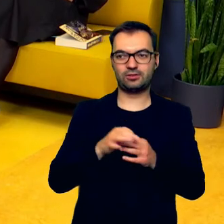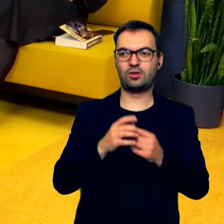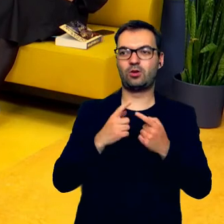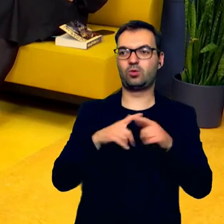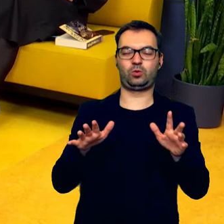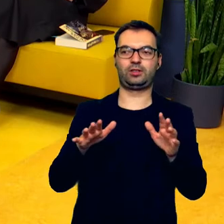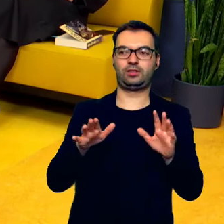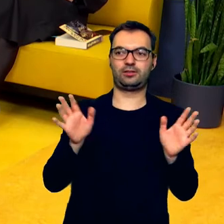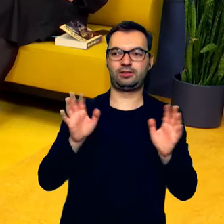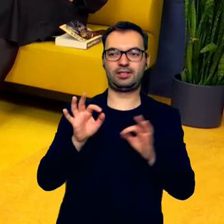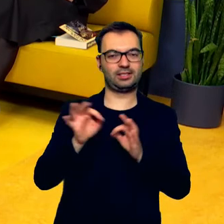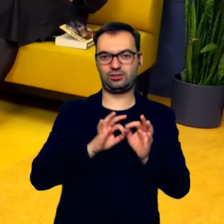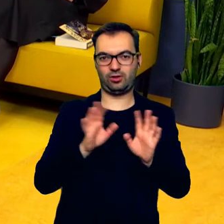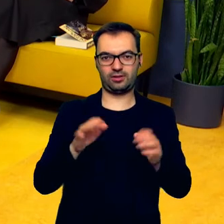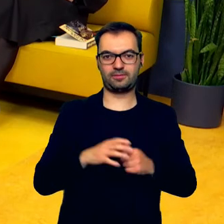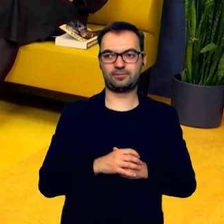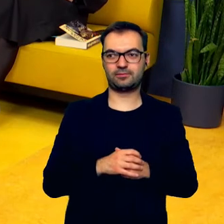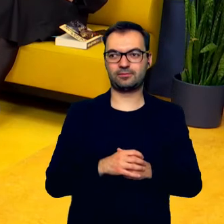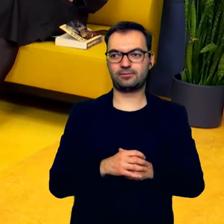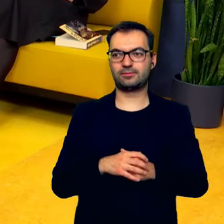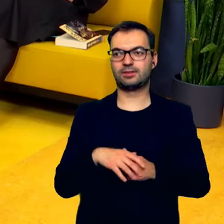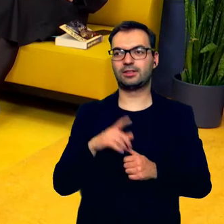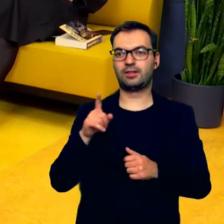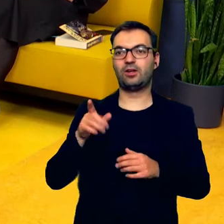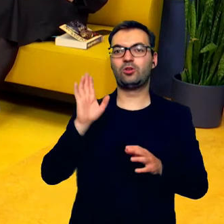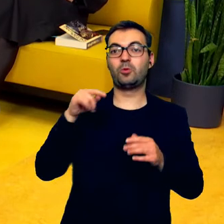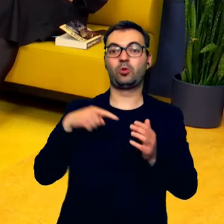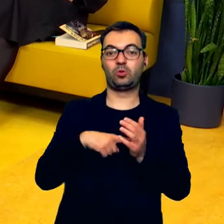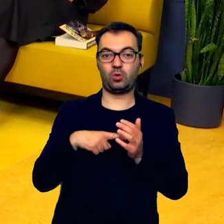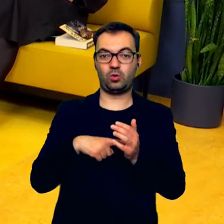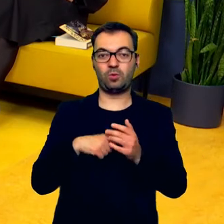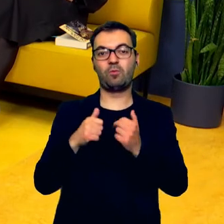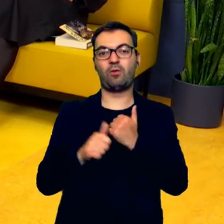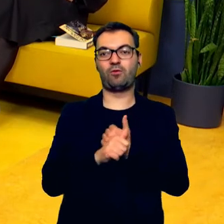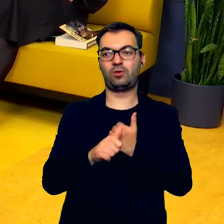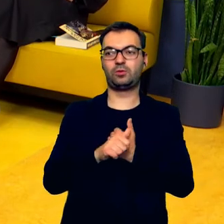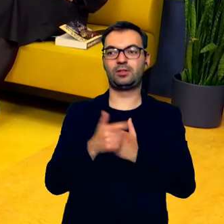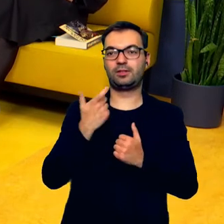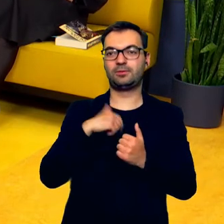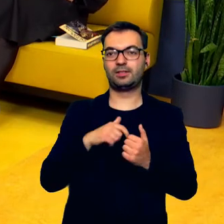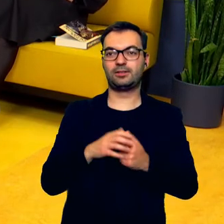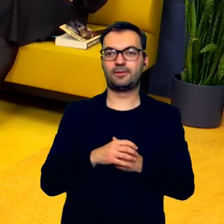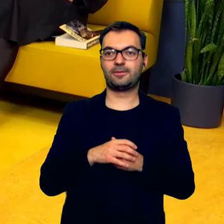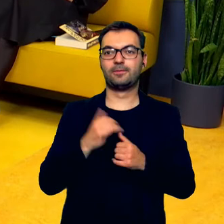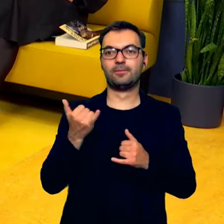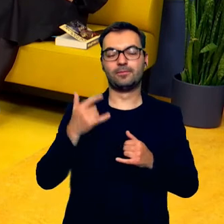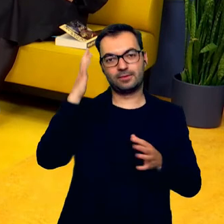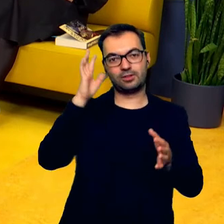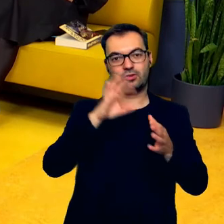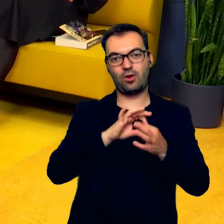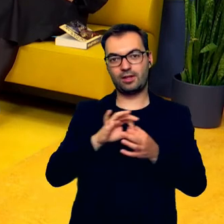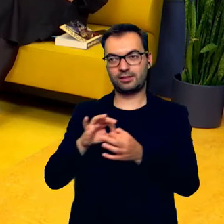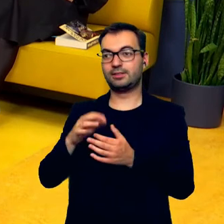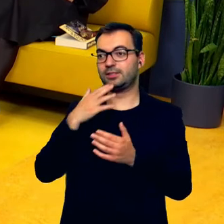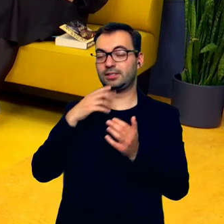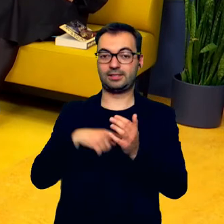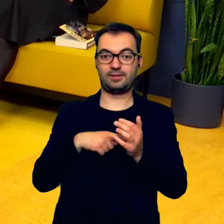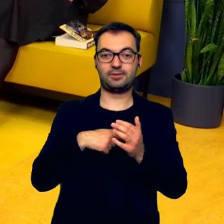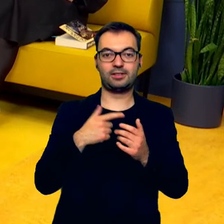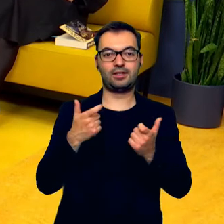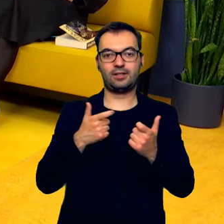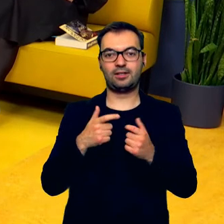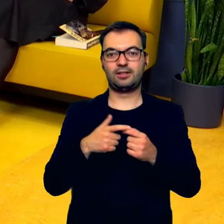jakaś krótka na ogół historia, a ona dopiero wywołuje u mnie ciąg skojarzeń, dzięki którym